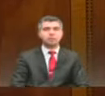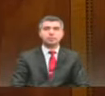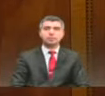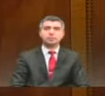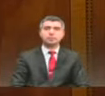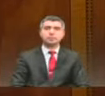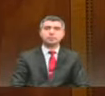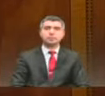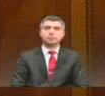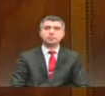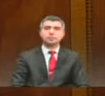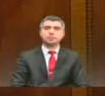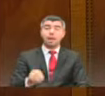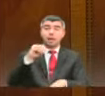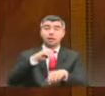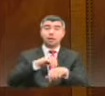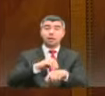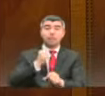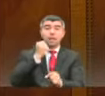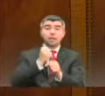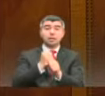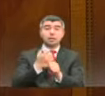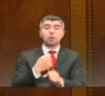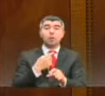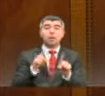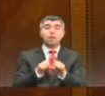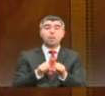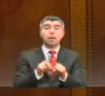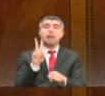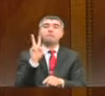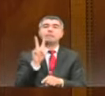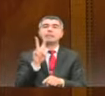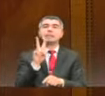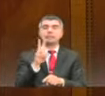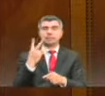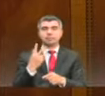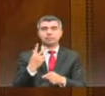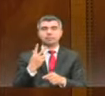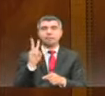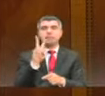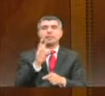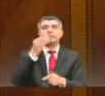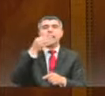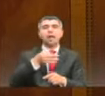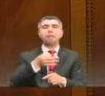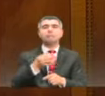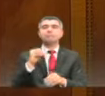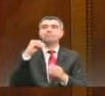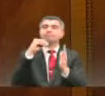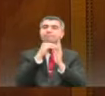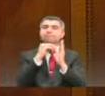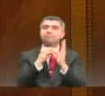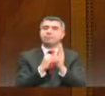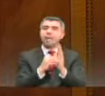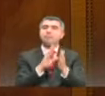الدبلوماسي. سنعمل أيضا على تعزيز موقع القضية الفلسطينية في السياسة الخارجية للمغرب، حيث ستواصل